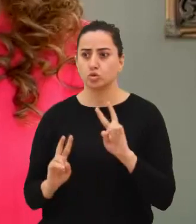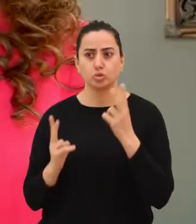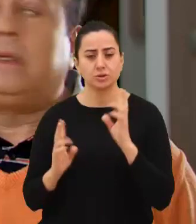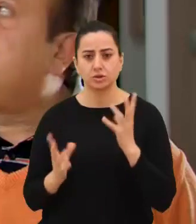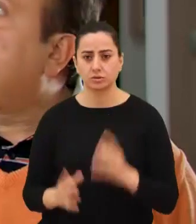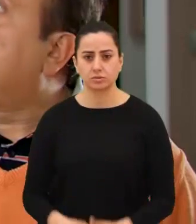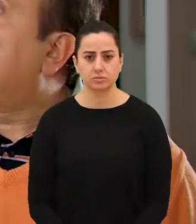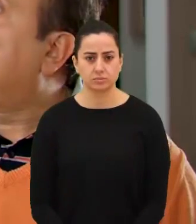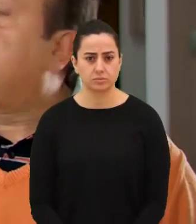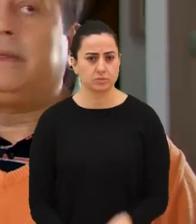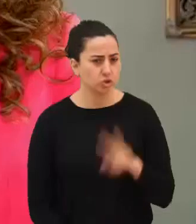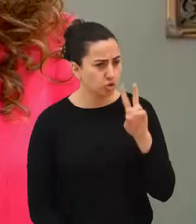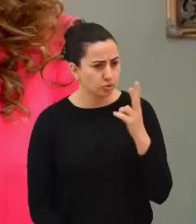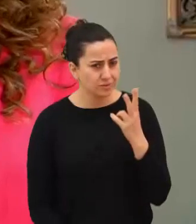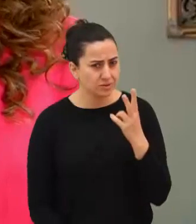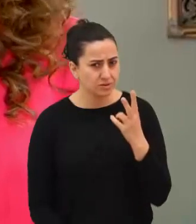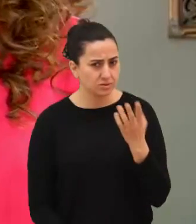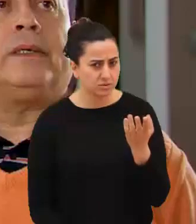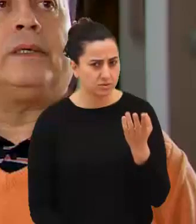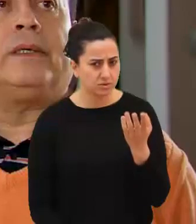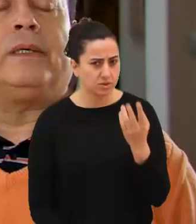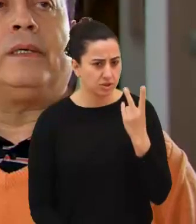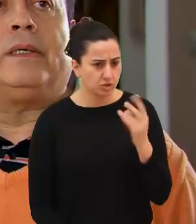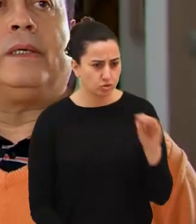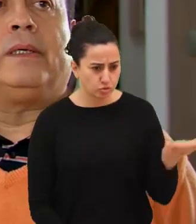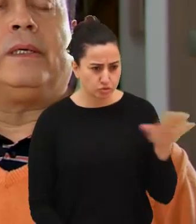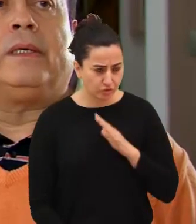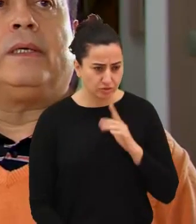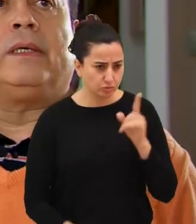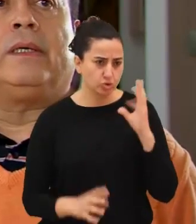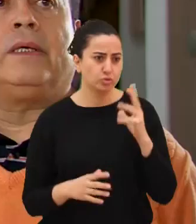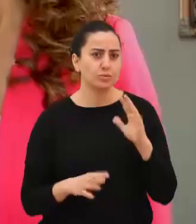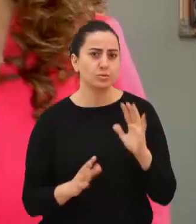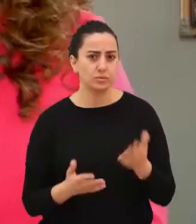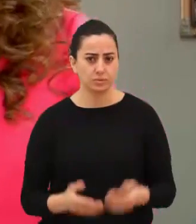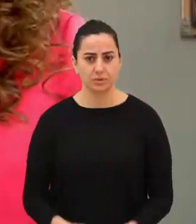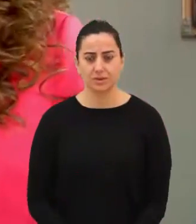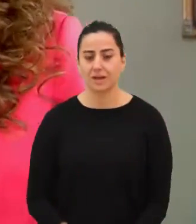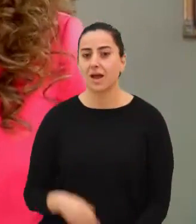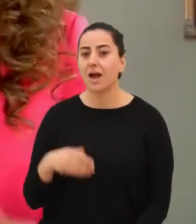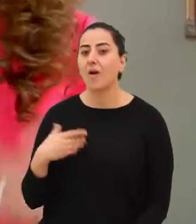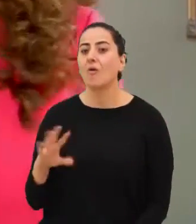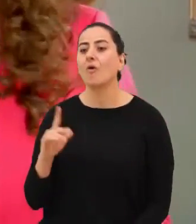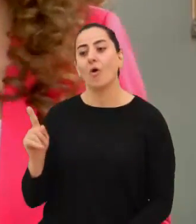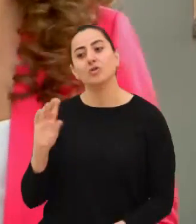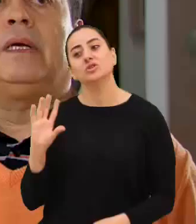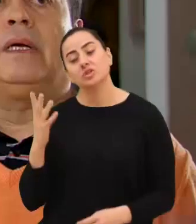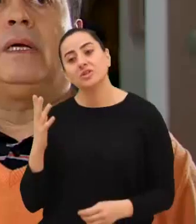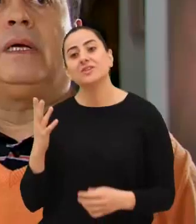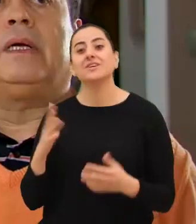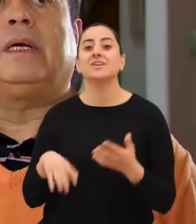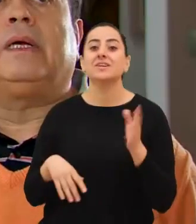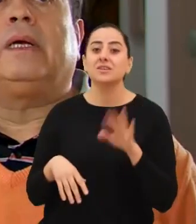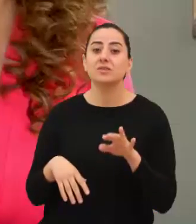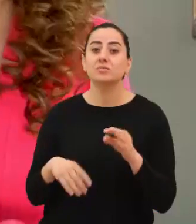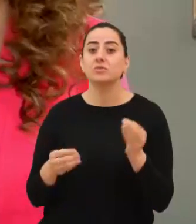oldu. Sürpriz mi oldu? Yani adamın iki tane çocuğu var, sürpriz olmadı da bu mu sürpriz oldu? Hayır, o da sürpriz oldu tabii de. Bir